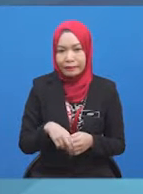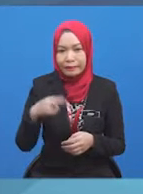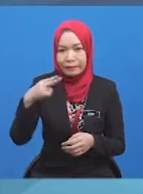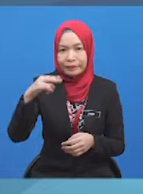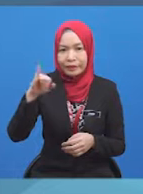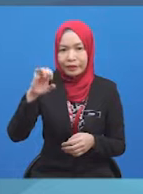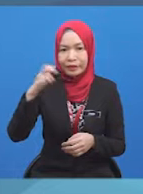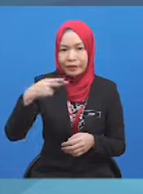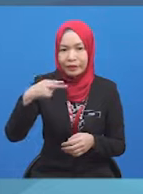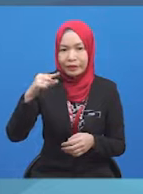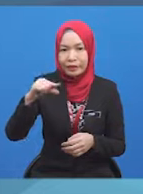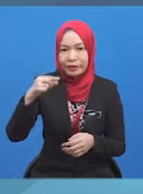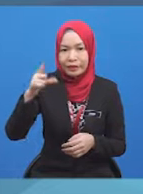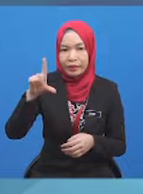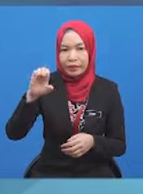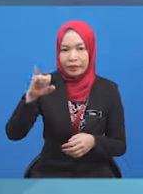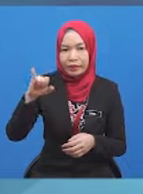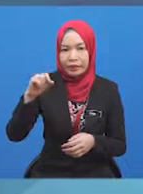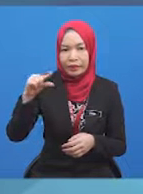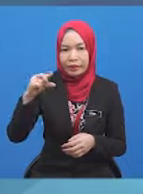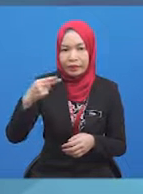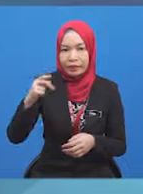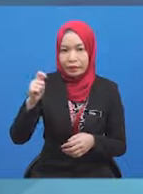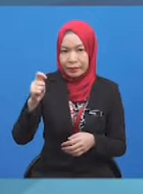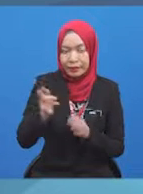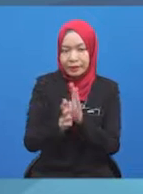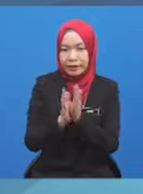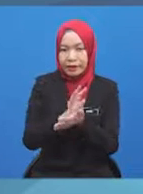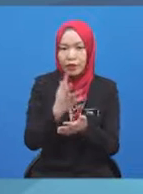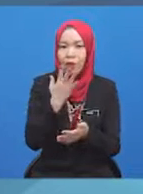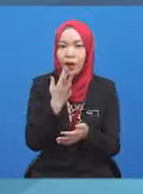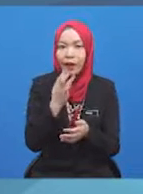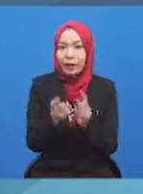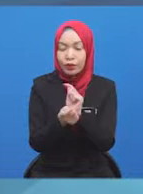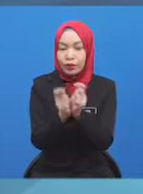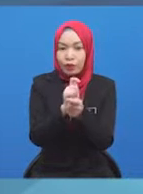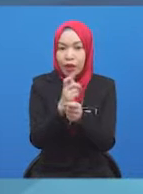Warna ketiga-tiga layer tersebut bertukar kepada warna kelabu dan hitam.